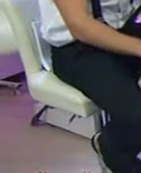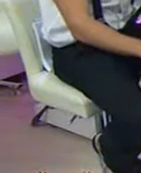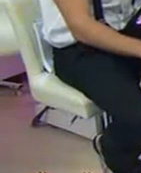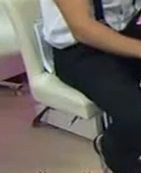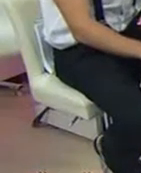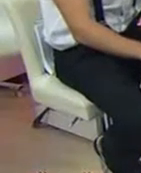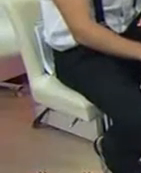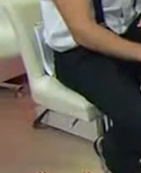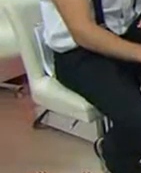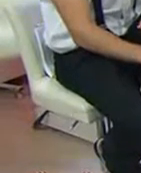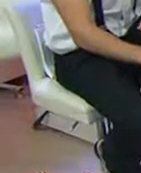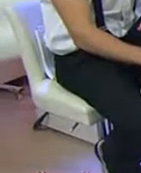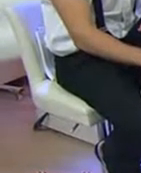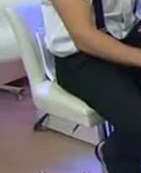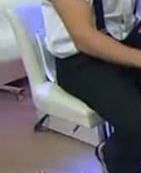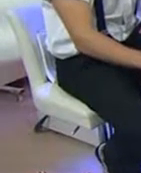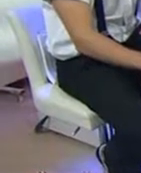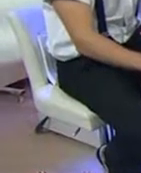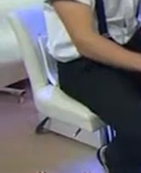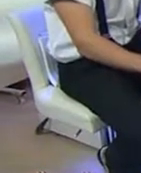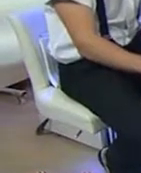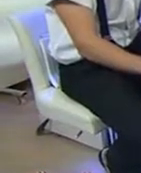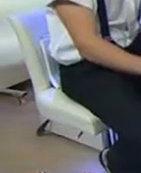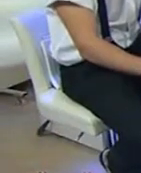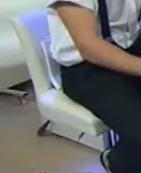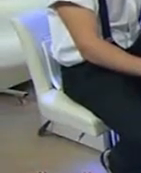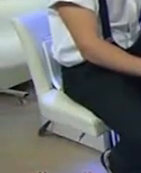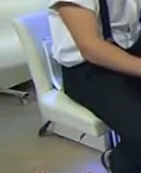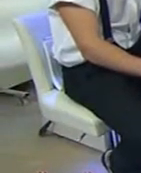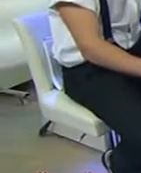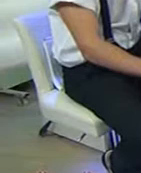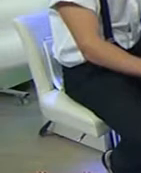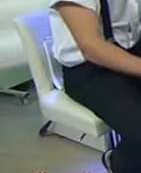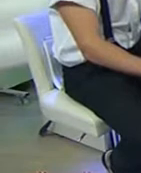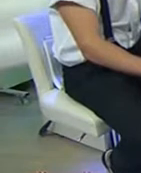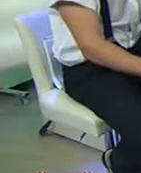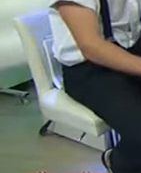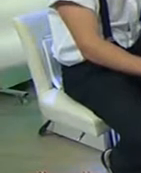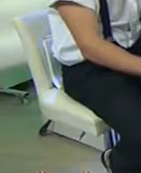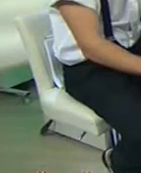Böylece kolay yaşı Her şey bir de